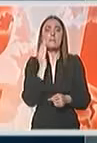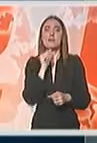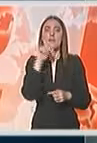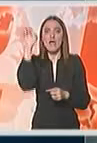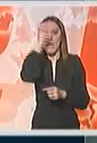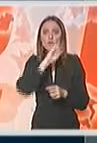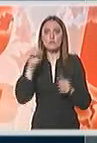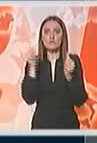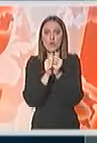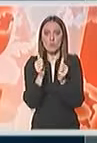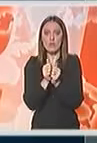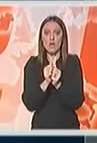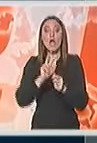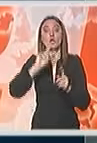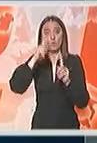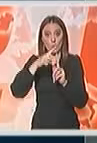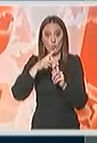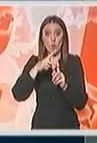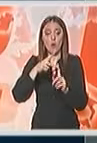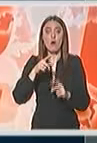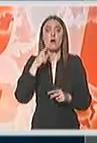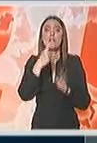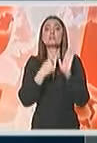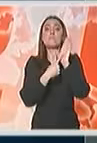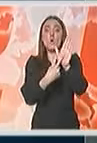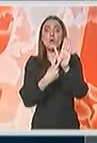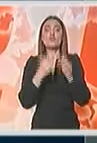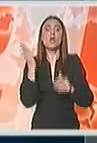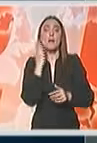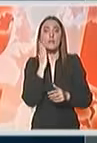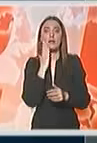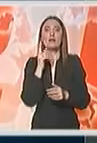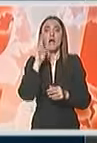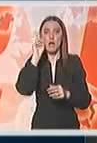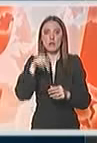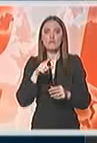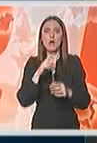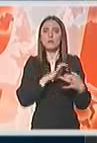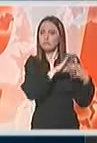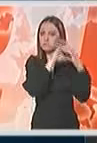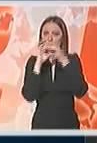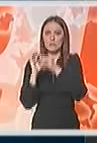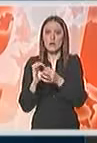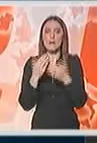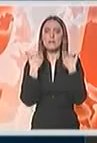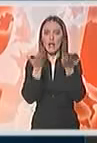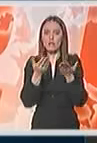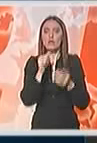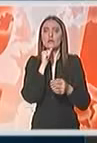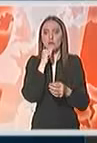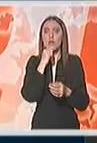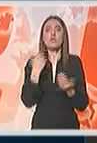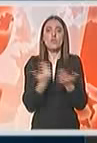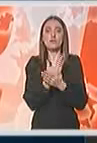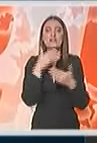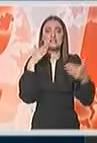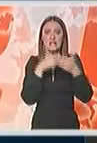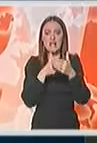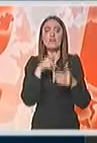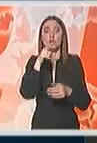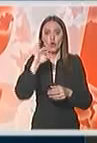Evropske unije. Drugo, da se pokaže da Amerika ima konstruktivne predloge i ciljeve,